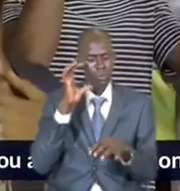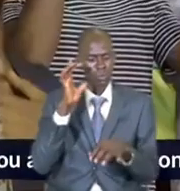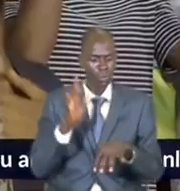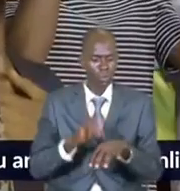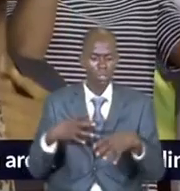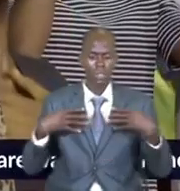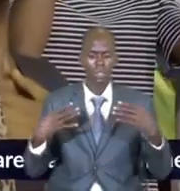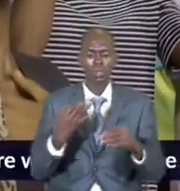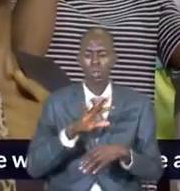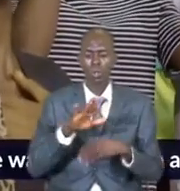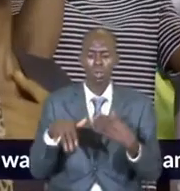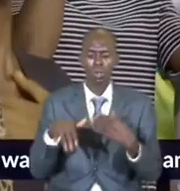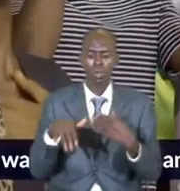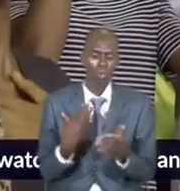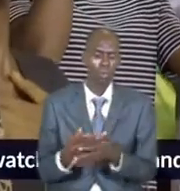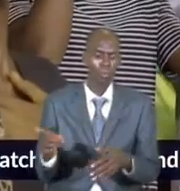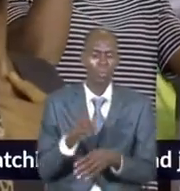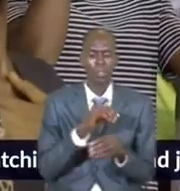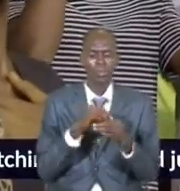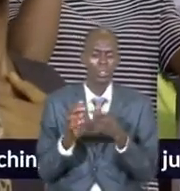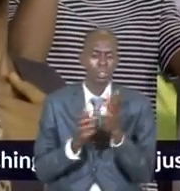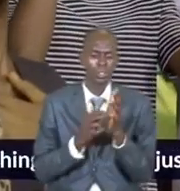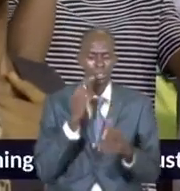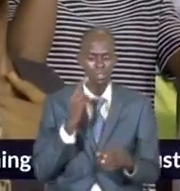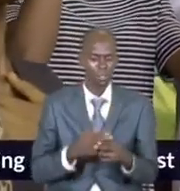n'aha Jizọs.